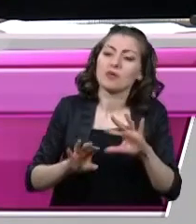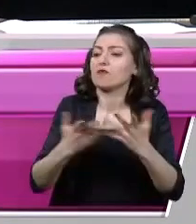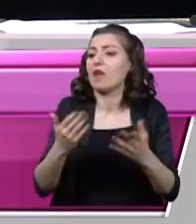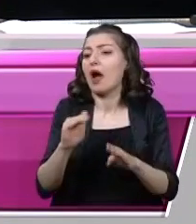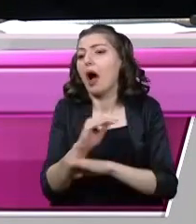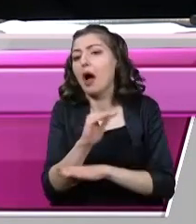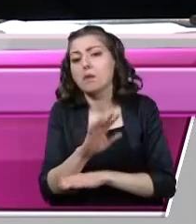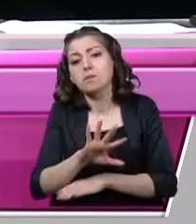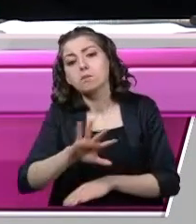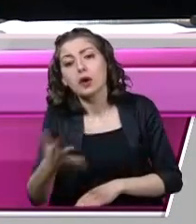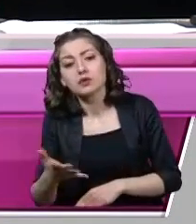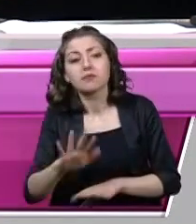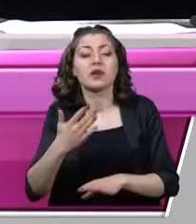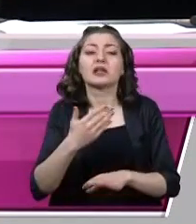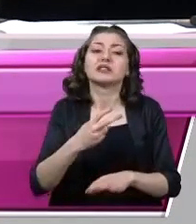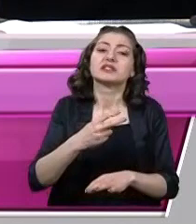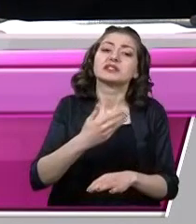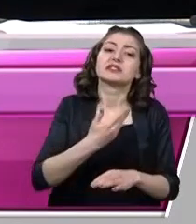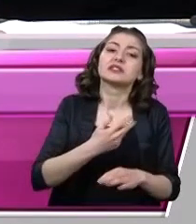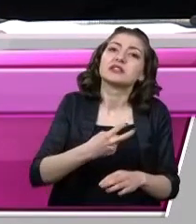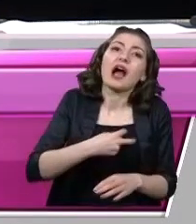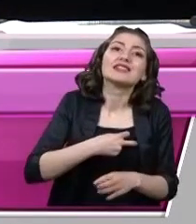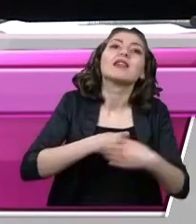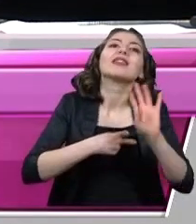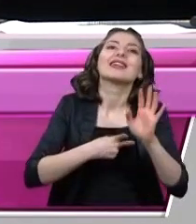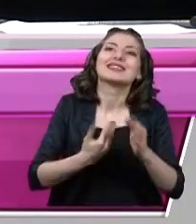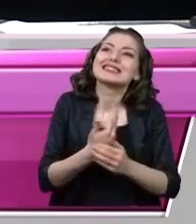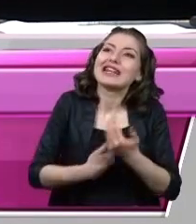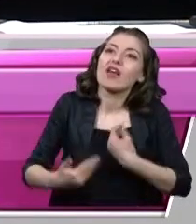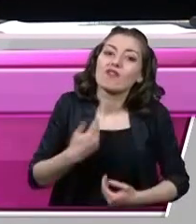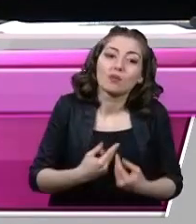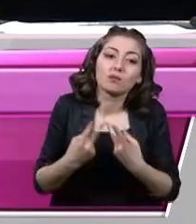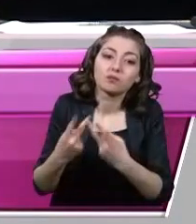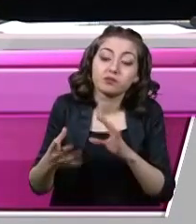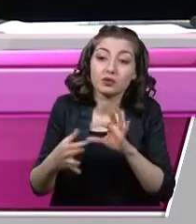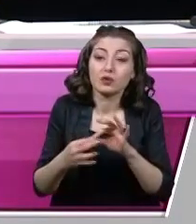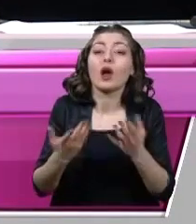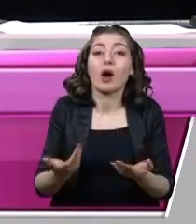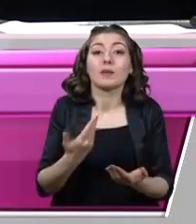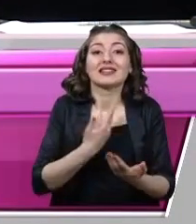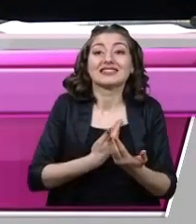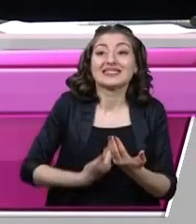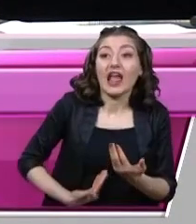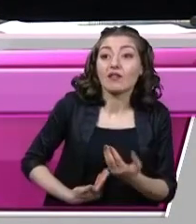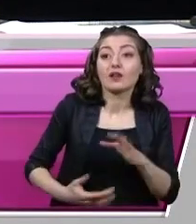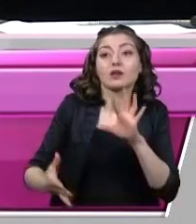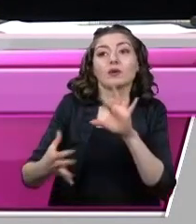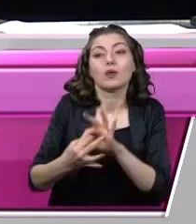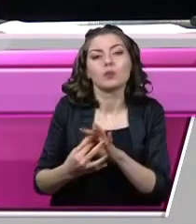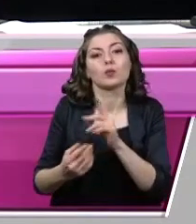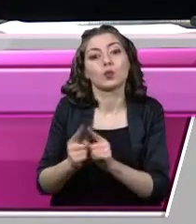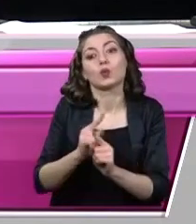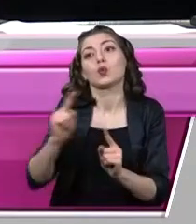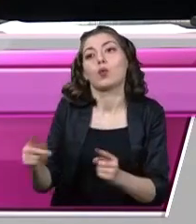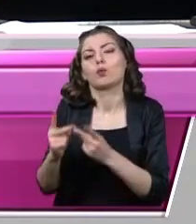hayal kırıklığı belki Sevgi yürüsende Hayaletler şey Belki de sevdiği daha uzun süreli diyorlar ama açık dediğim